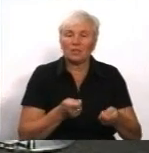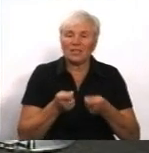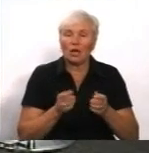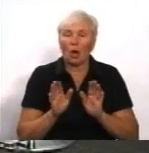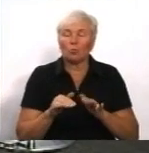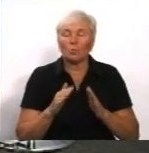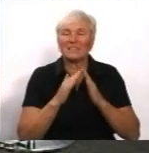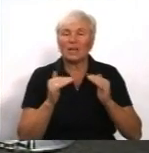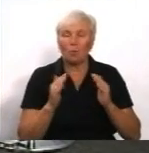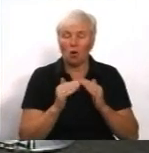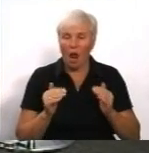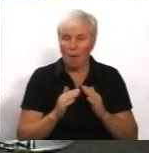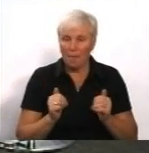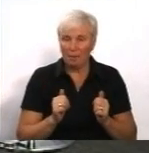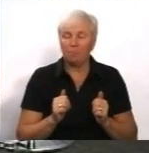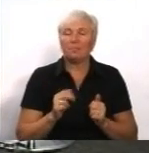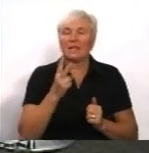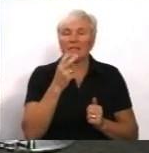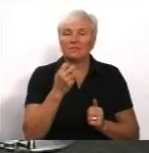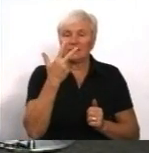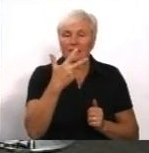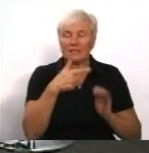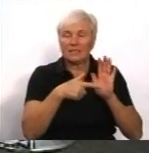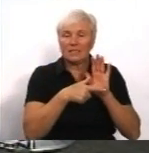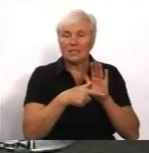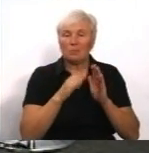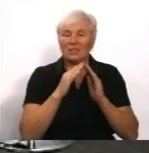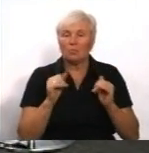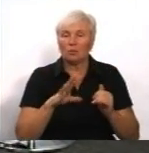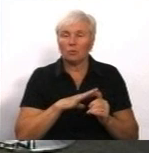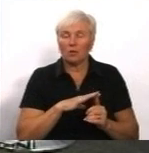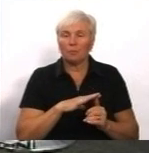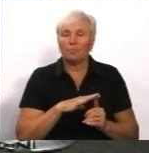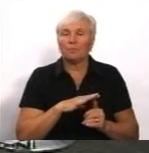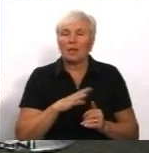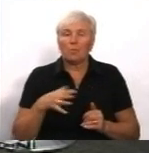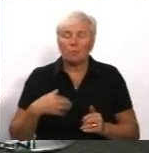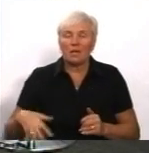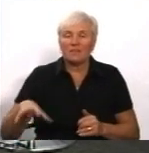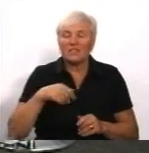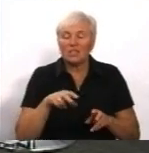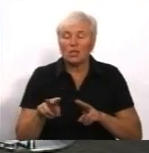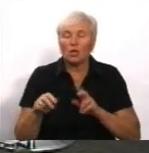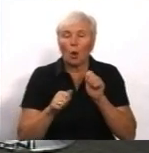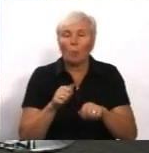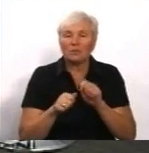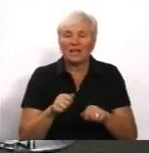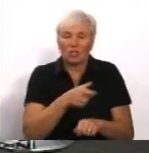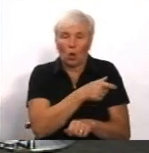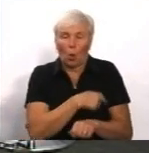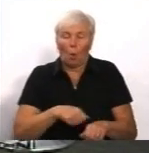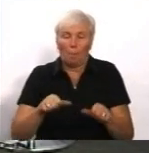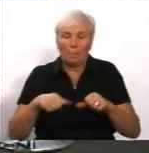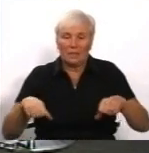таборами. 237 таборів було відкрито пришкільних, ми всі обстежили комісійно, всі. Мало того,